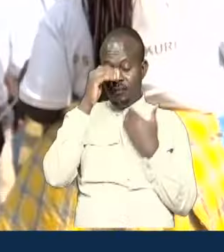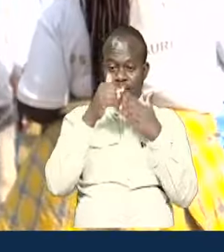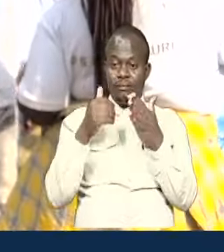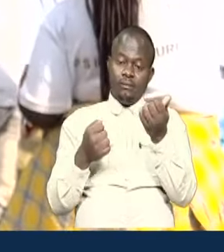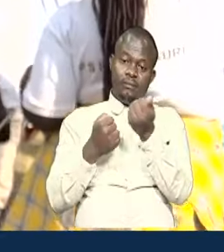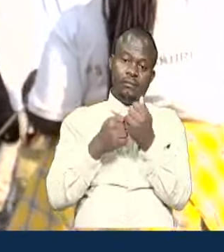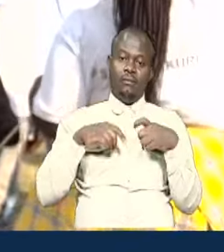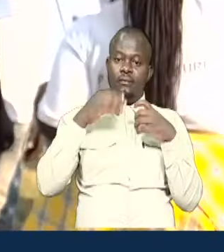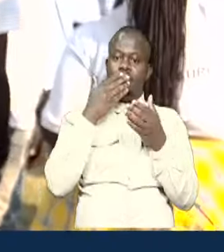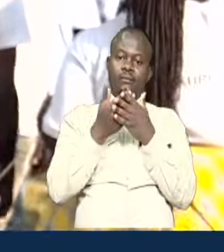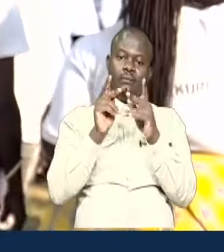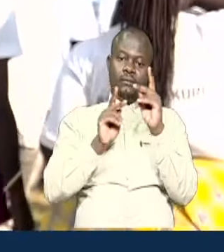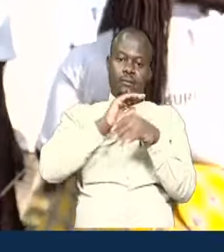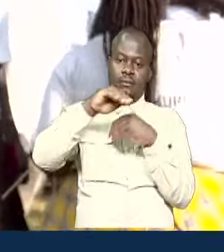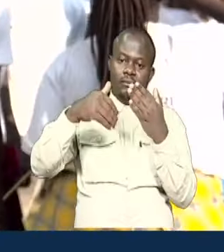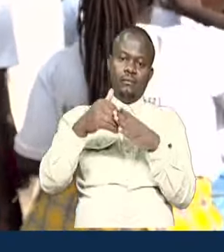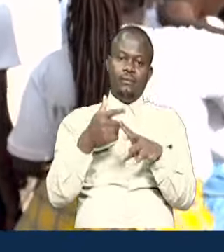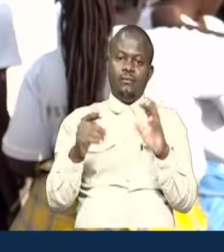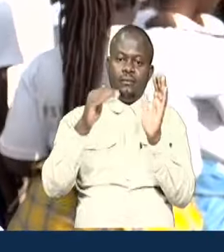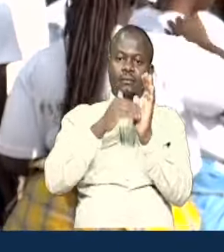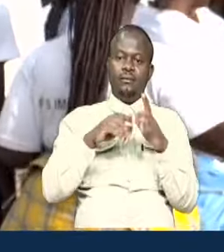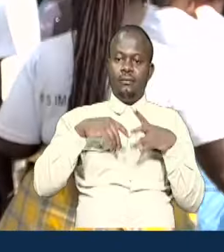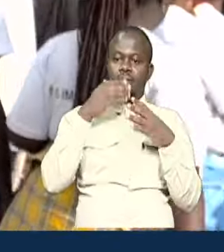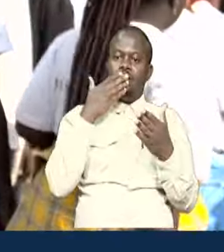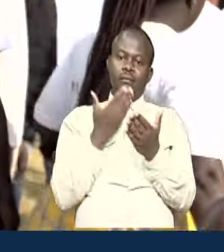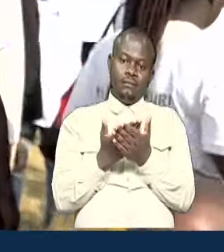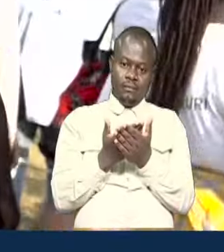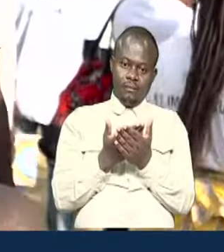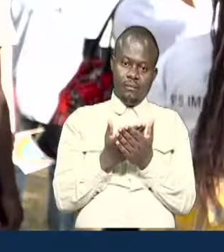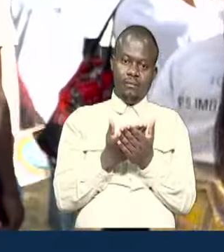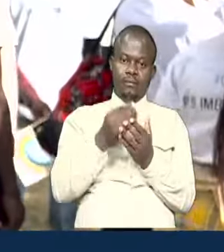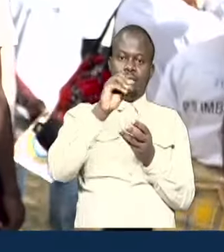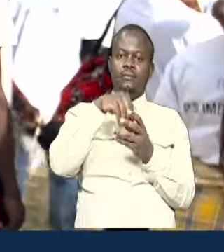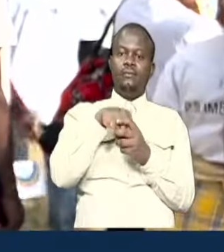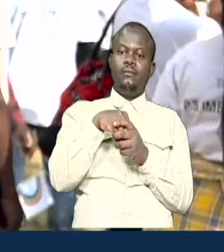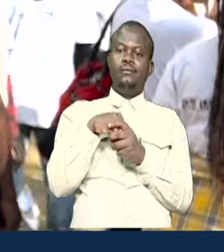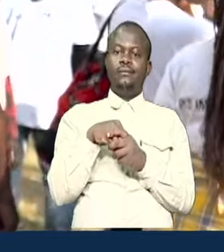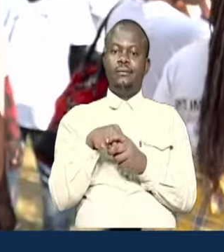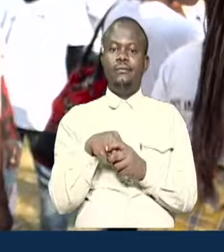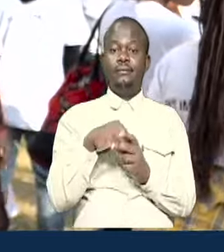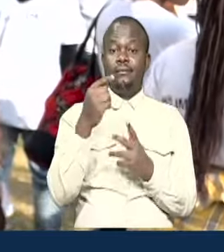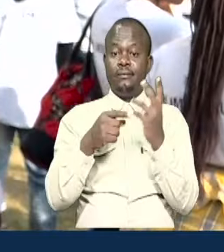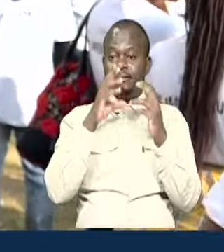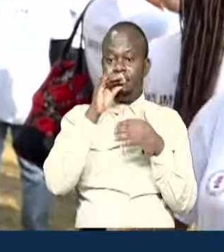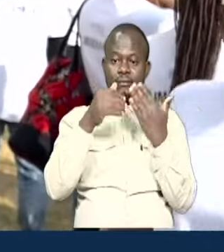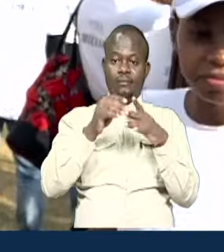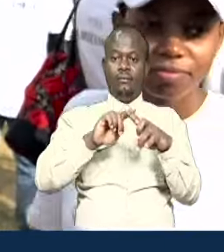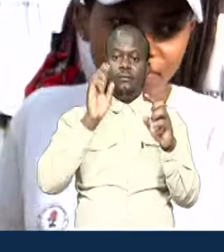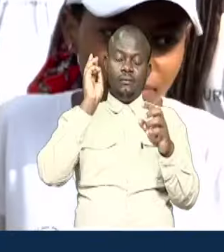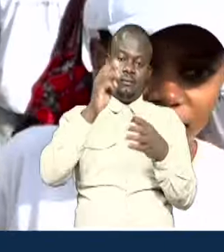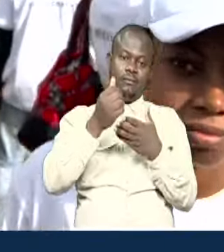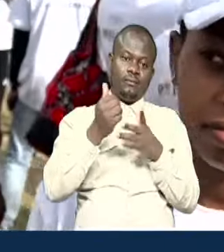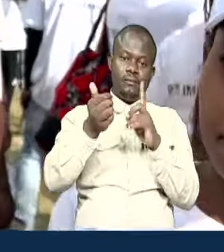myiza y'abaturage, kandi mu mibereho myiza y'abaturage harimo ibyo bavuze bitandukanye